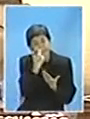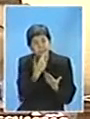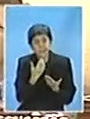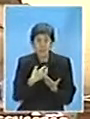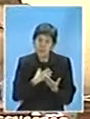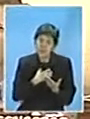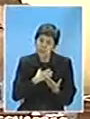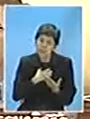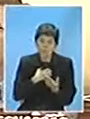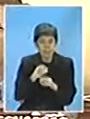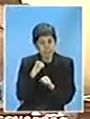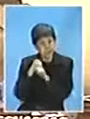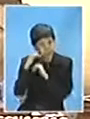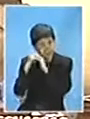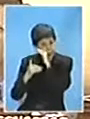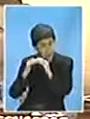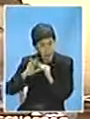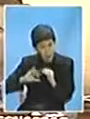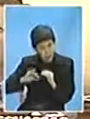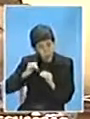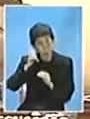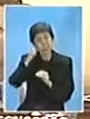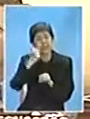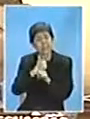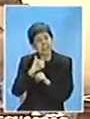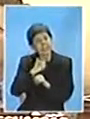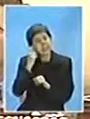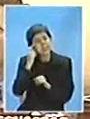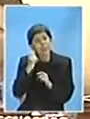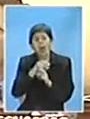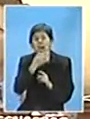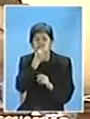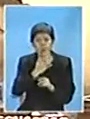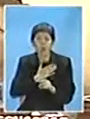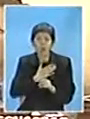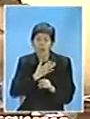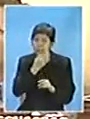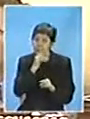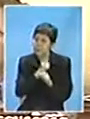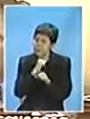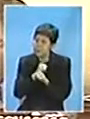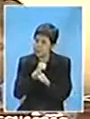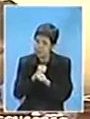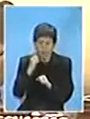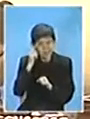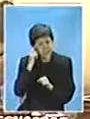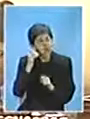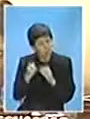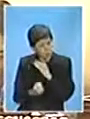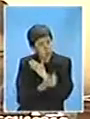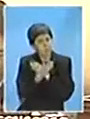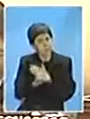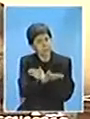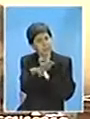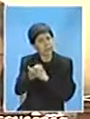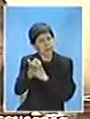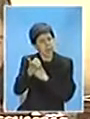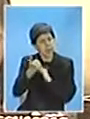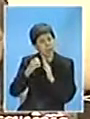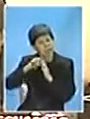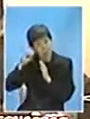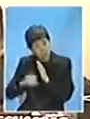ที่มันน่าจะได้มีการพัฒนาที่ดีที่คือเราก็เทียบจากวิชาชีพของเรานะว่าอันนี้ไม่น่าปิดกั้นจริงๆจะตัดทิ้งเล